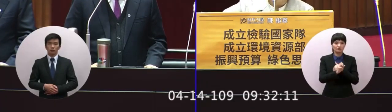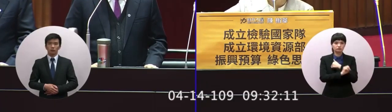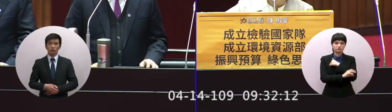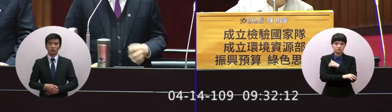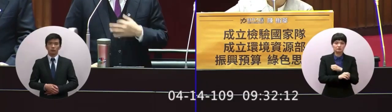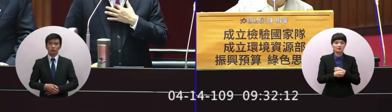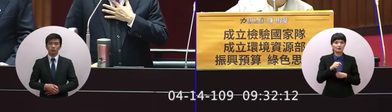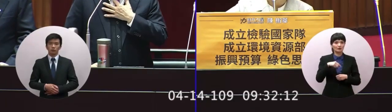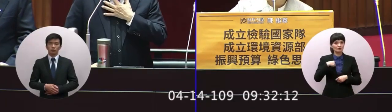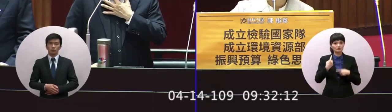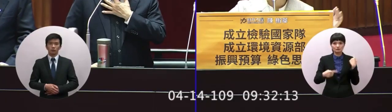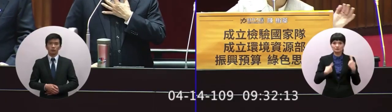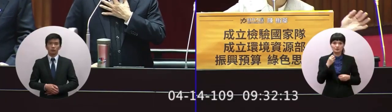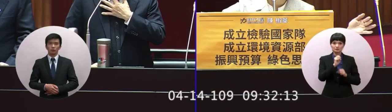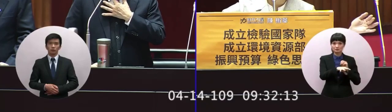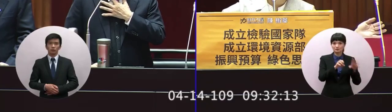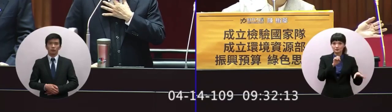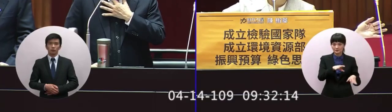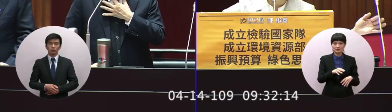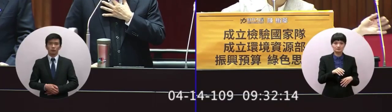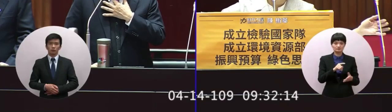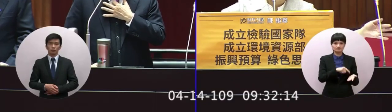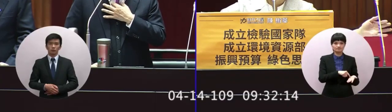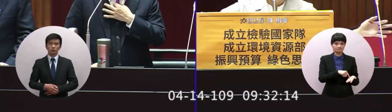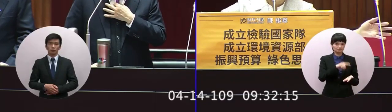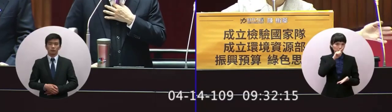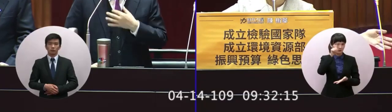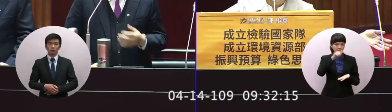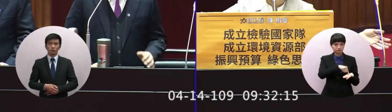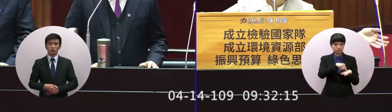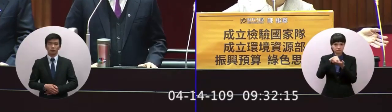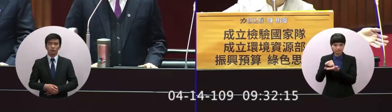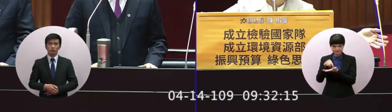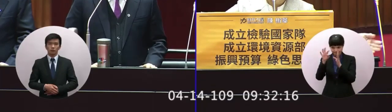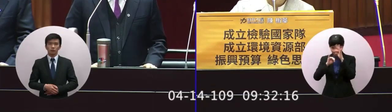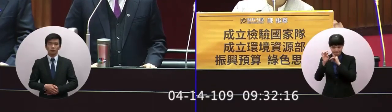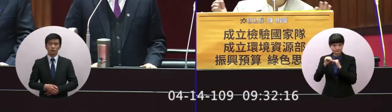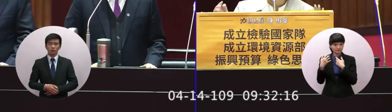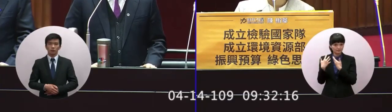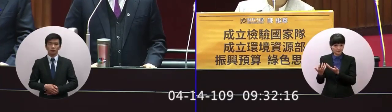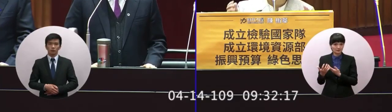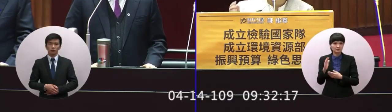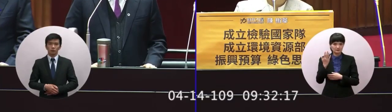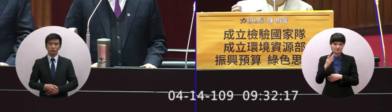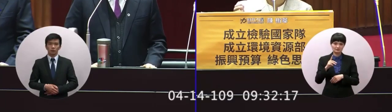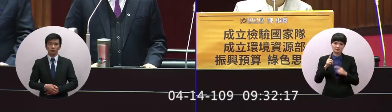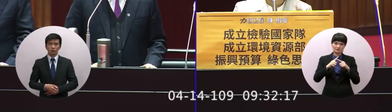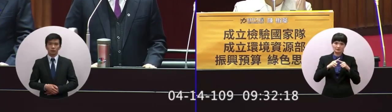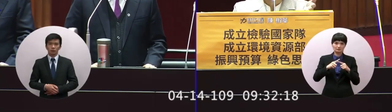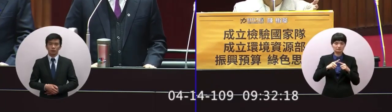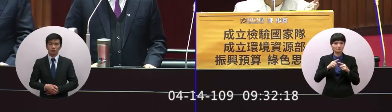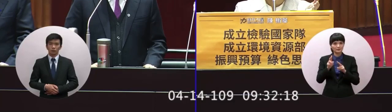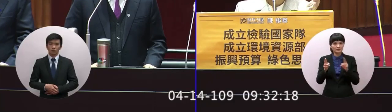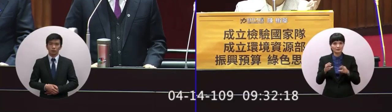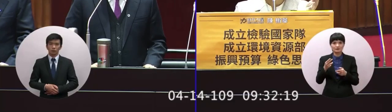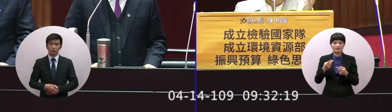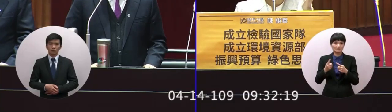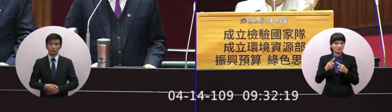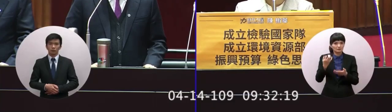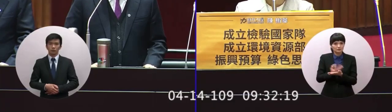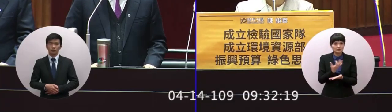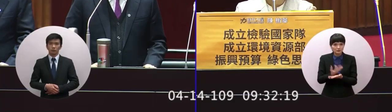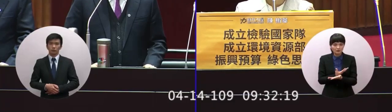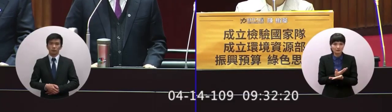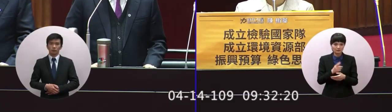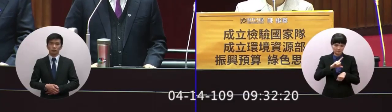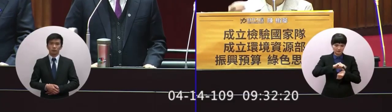检调这边人力不足，那就会拖延这个调查的时间。那我要拜托院长还有署长，就是如